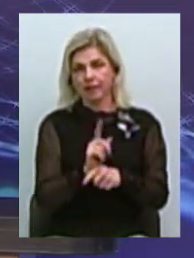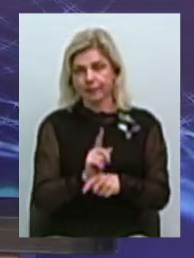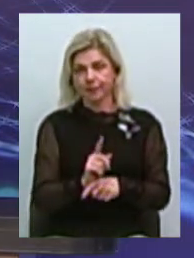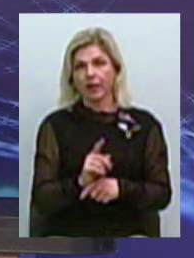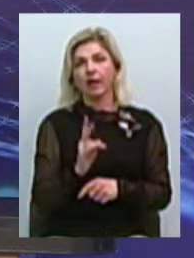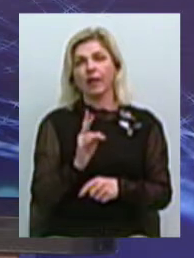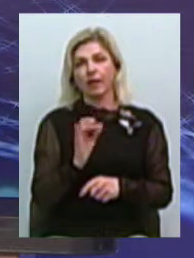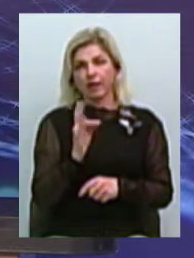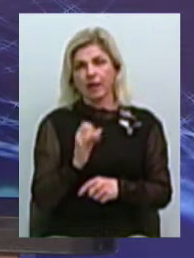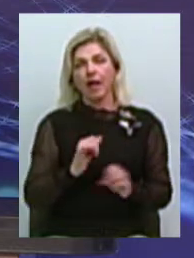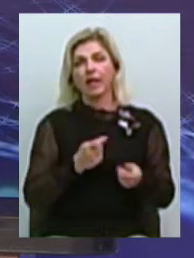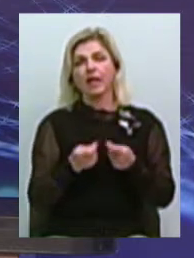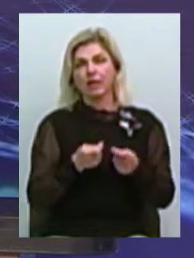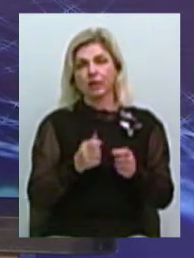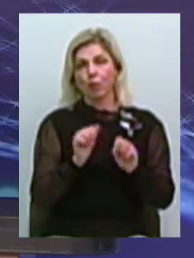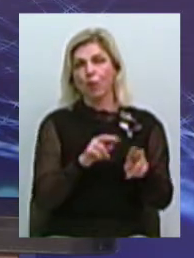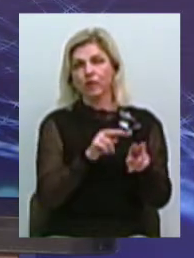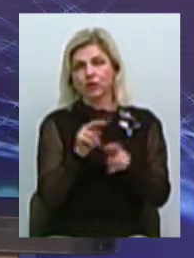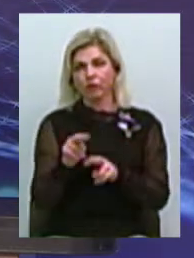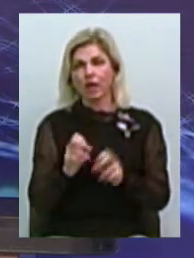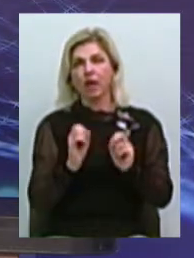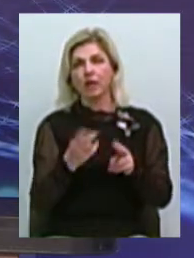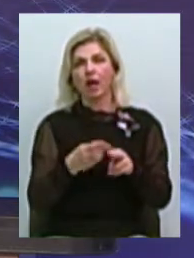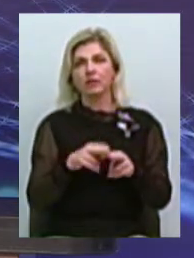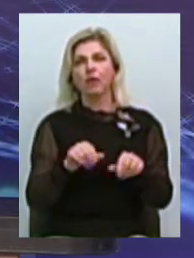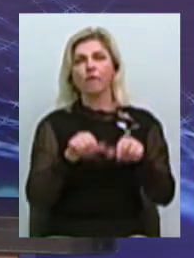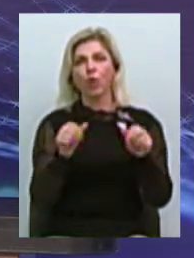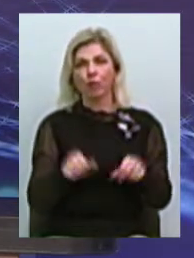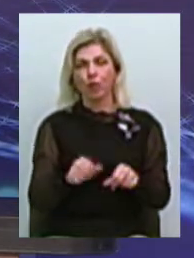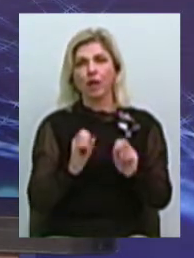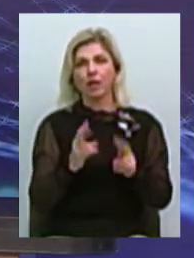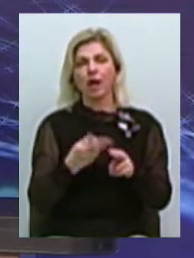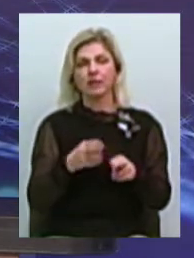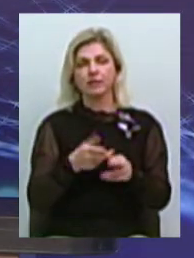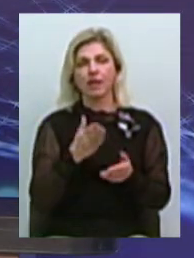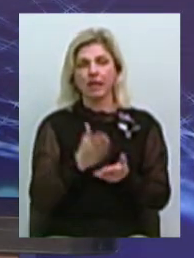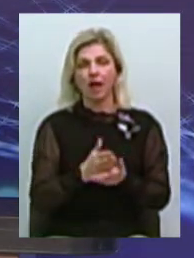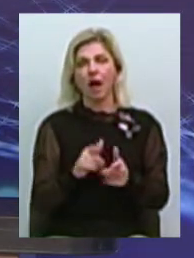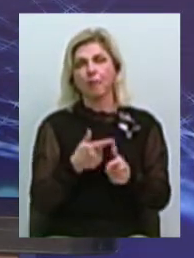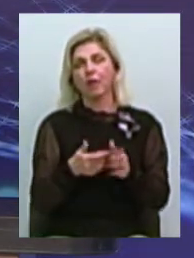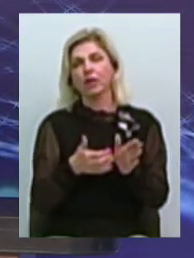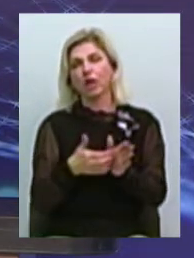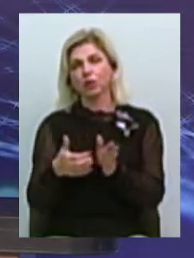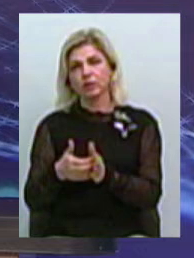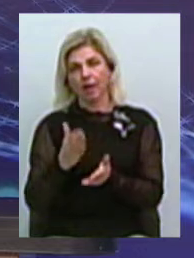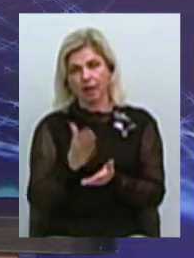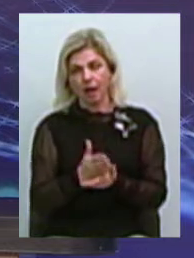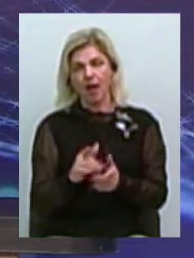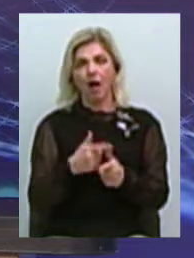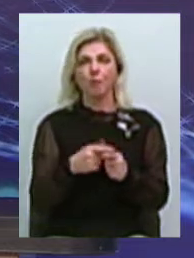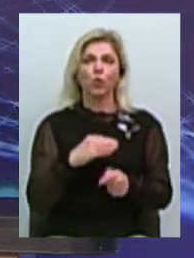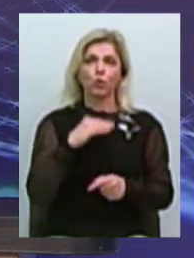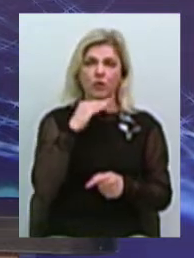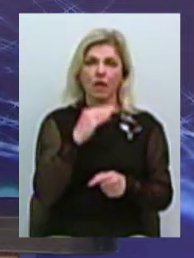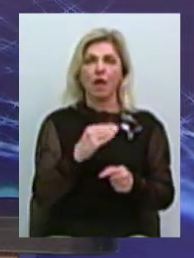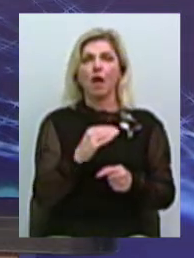критеріями самі керівники можуть відстежувати, наскільки це сформовано, наскільки це є або недостатньо є, да? Або в достатній мірі